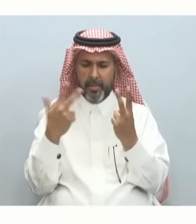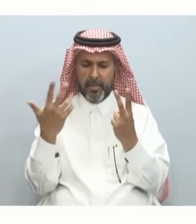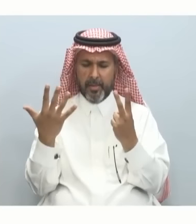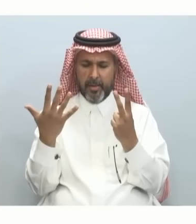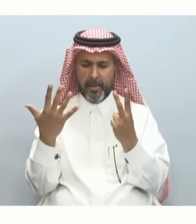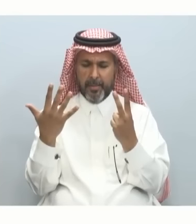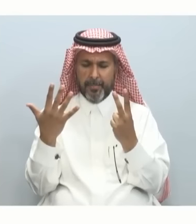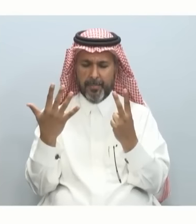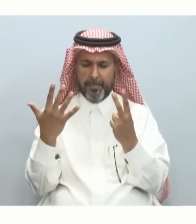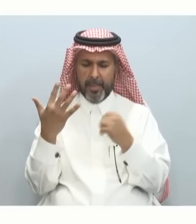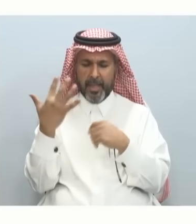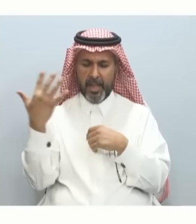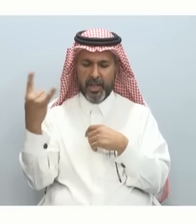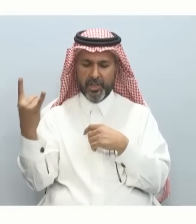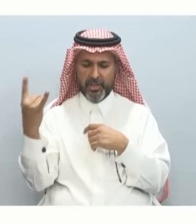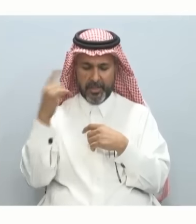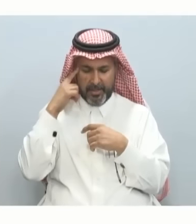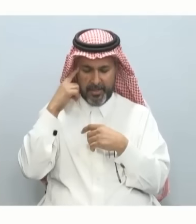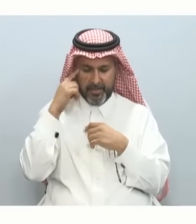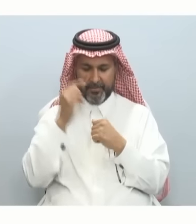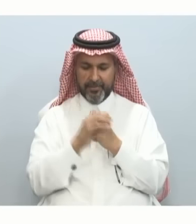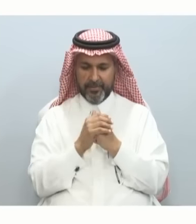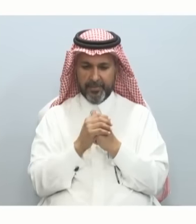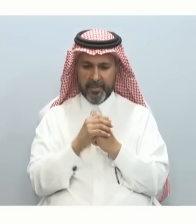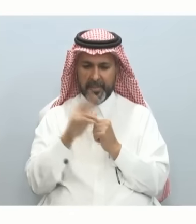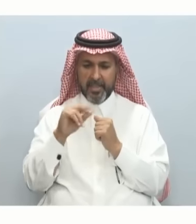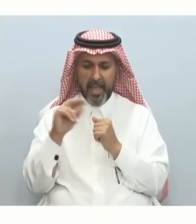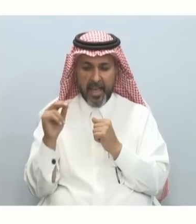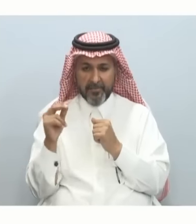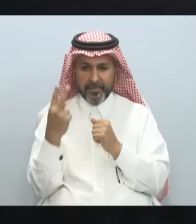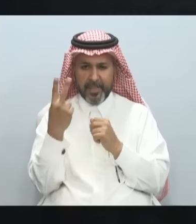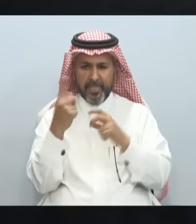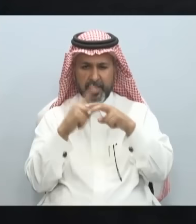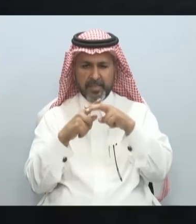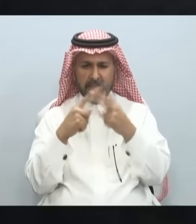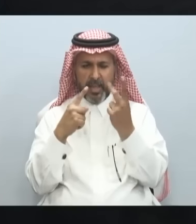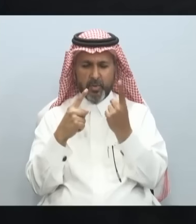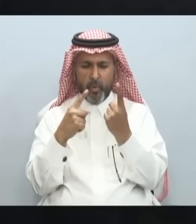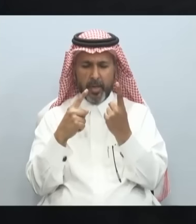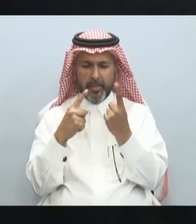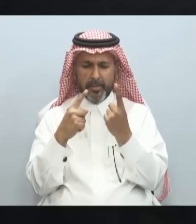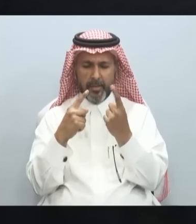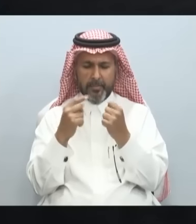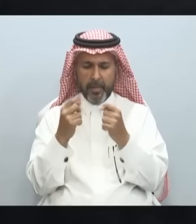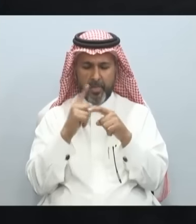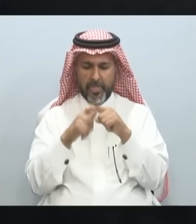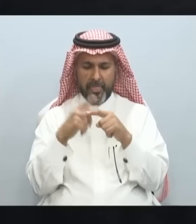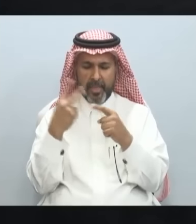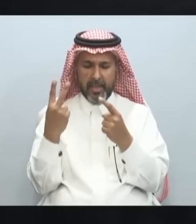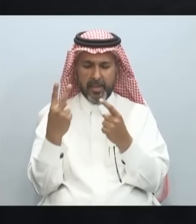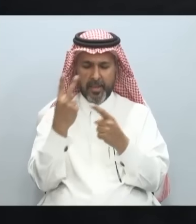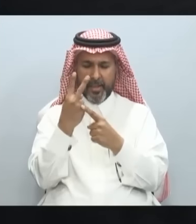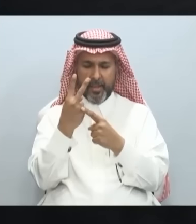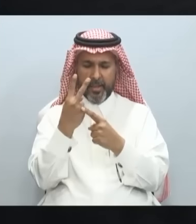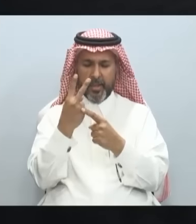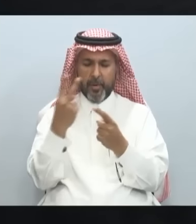عشره وهذه المضاعفات الخمسه الاولى للعدد اثنين كتبتوها كذا يا ابطال